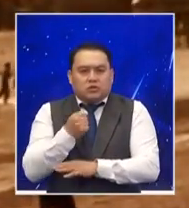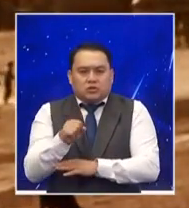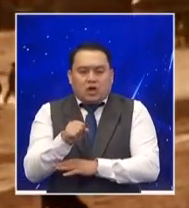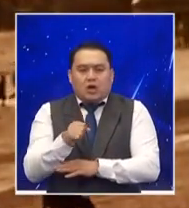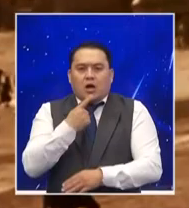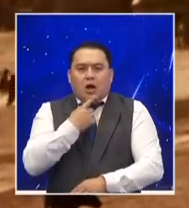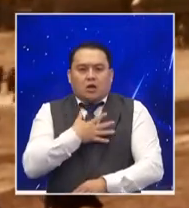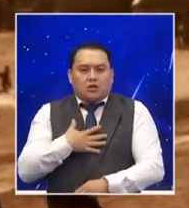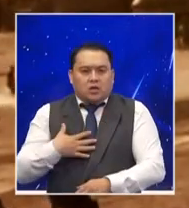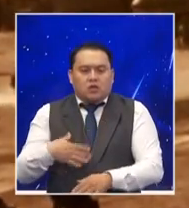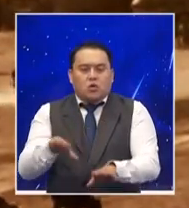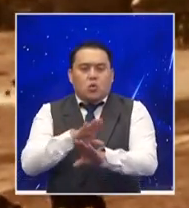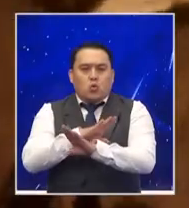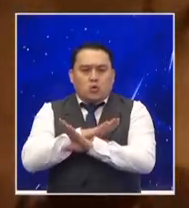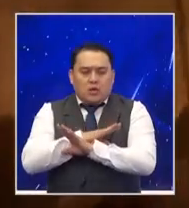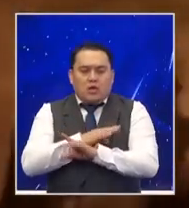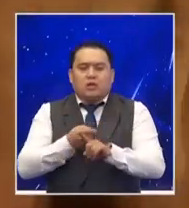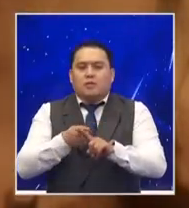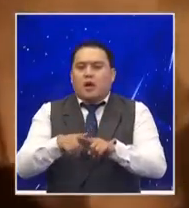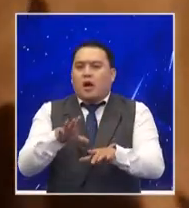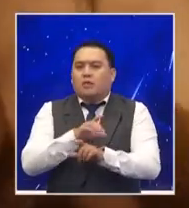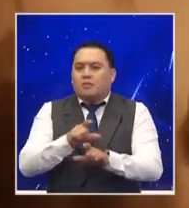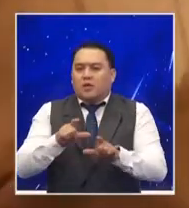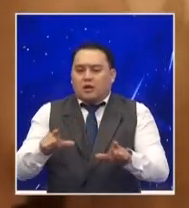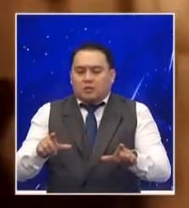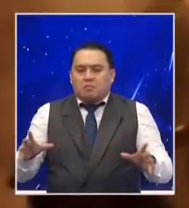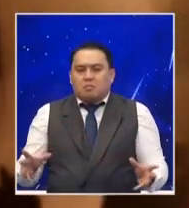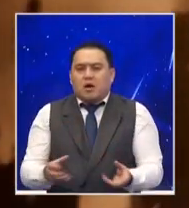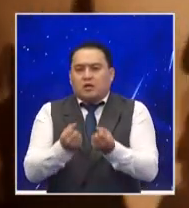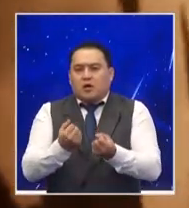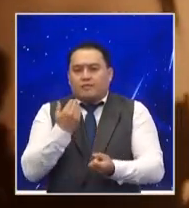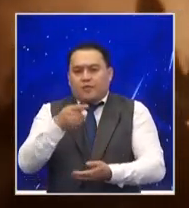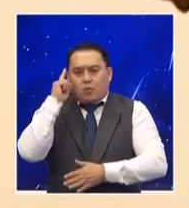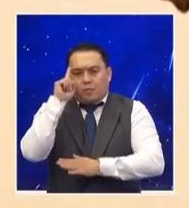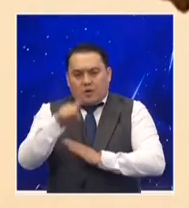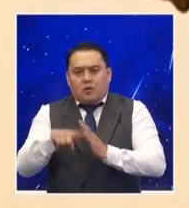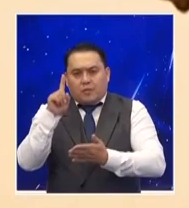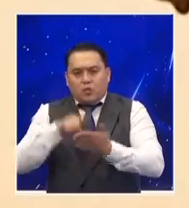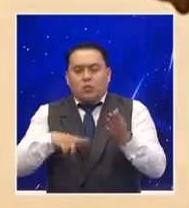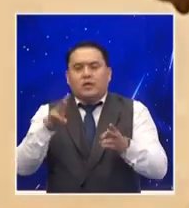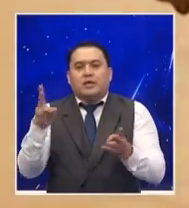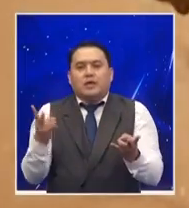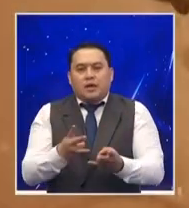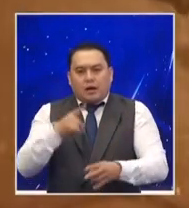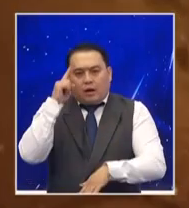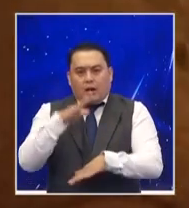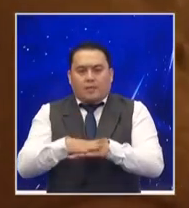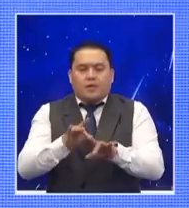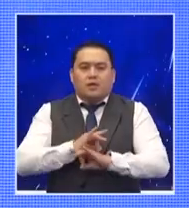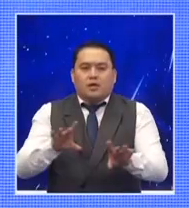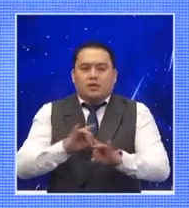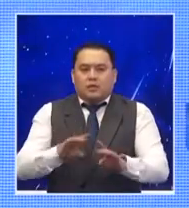Төгілген қан, өлмеген жігердің жемісі. Бейбіт күннің бағасын әр қазақ білуі керек. Алматы облысының әкімі осылай